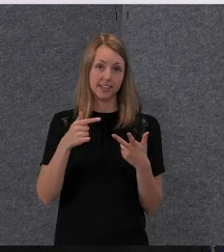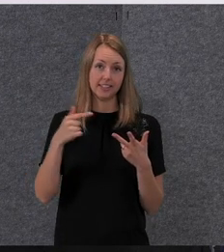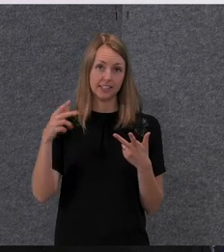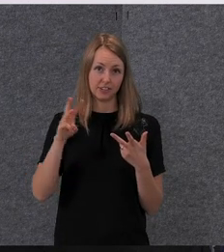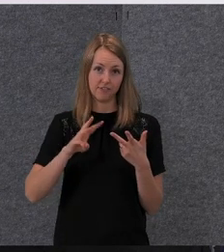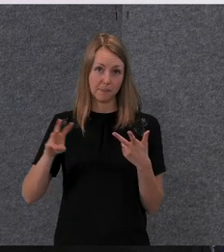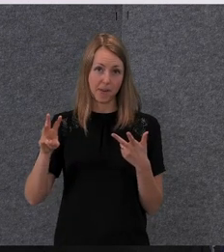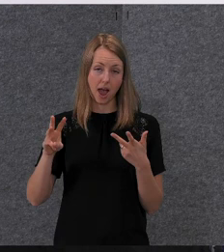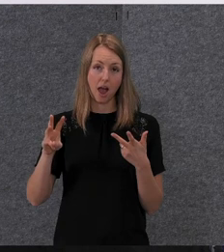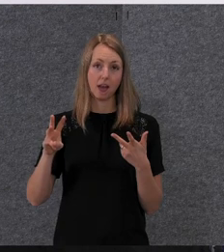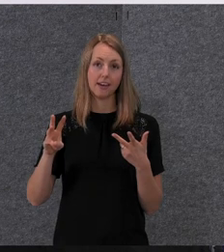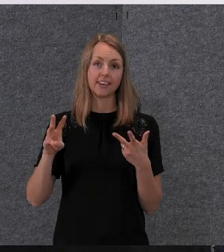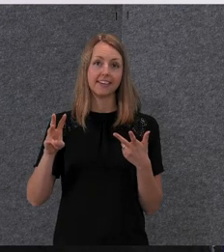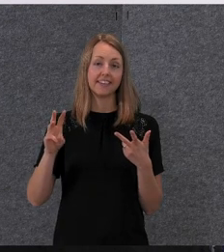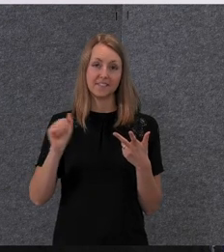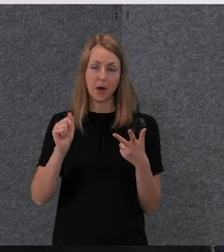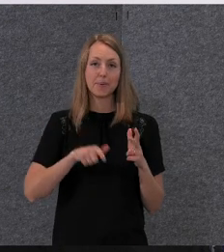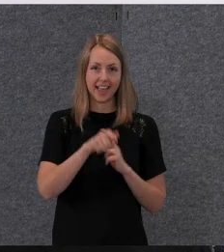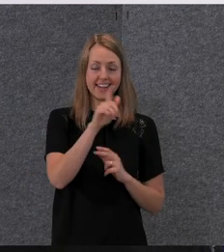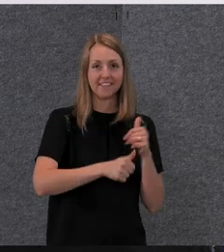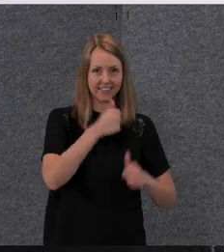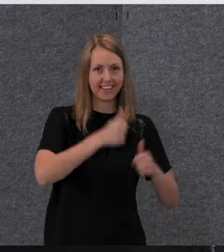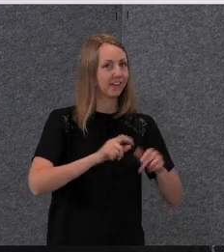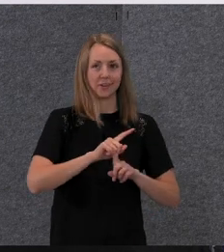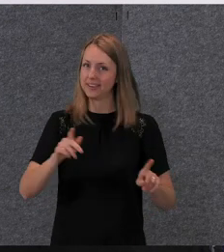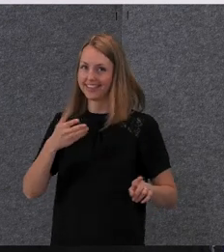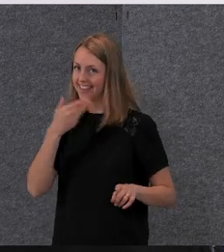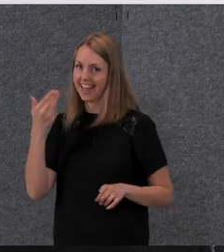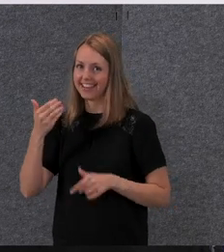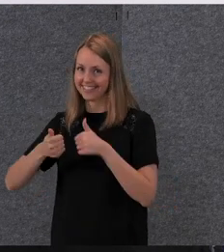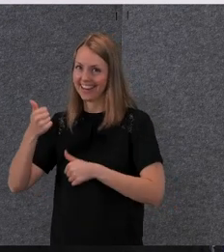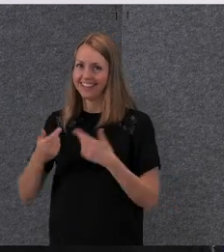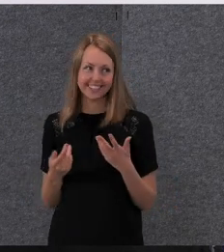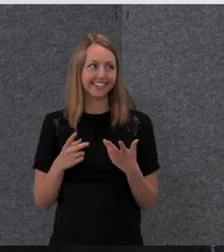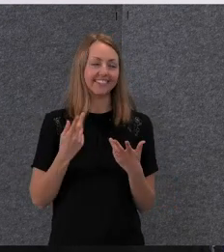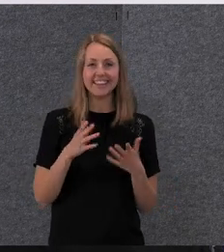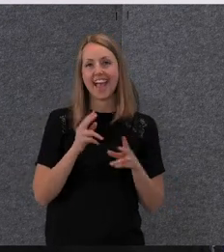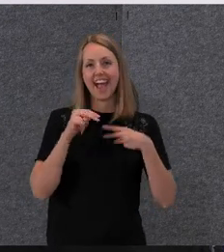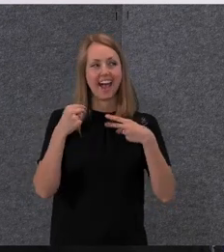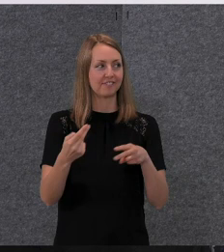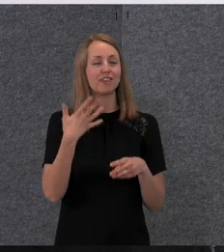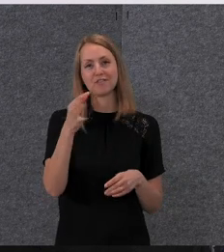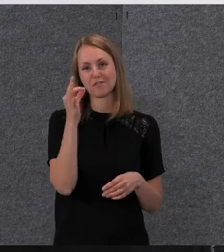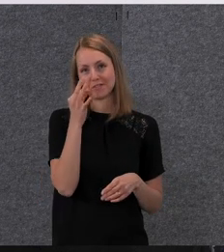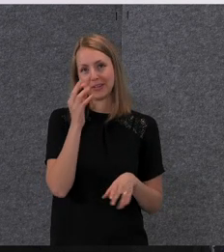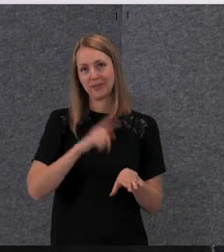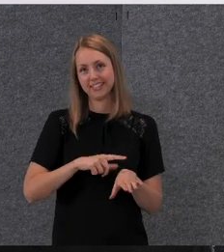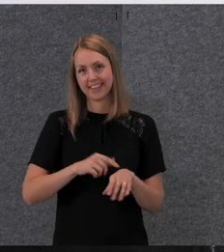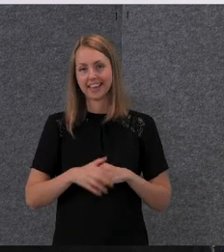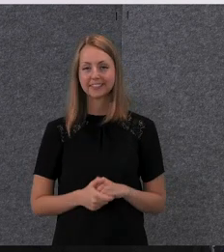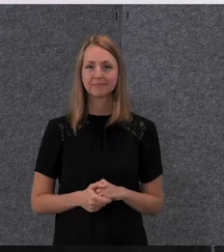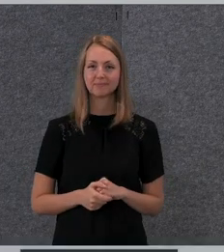Wiemer. Warum kandidierst du in NRW und nicht in Hessen? Du hast auch für die Antwort 5 Minuten